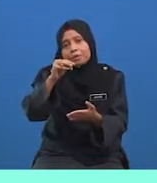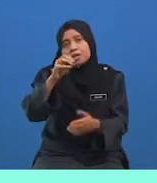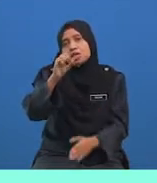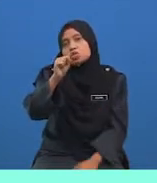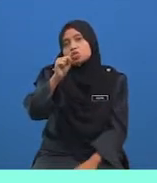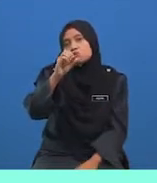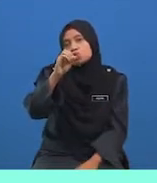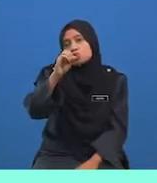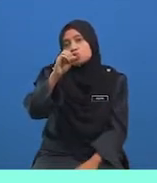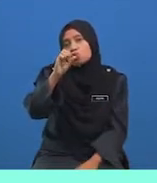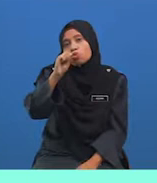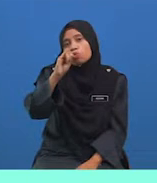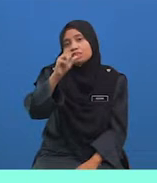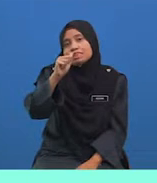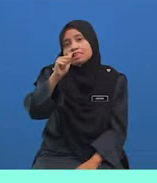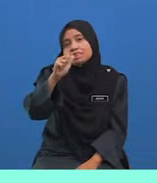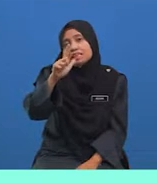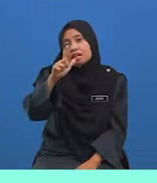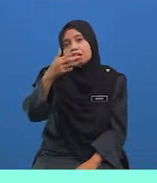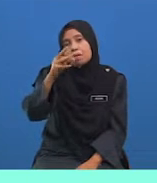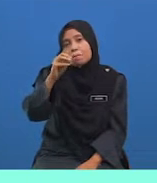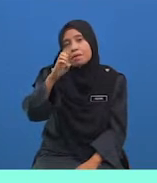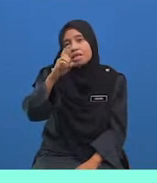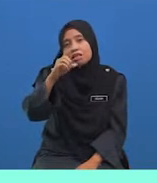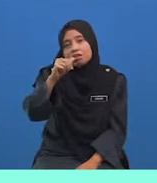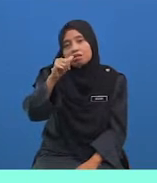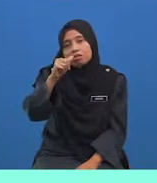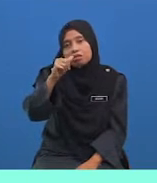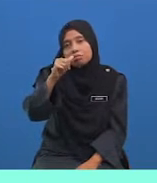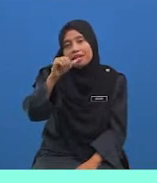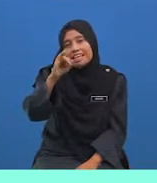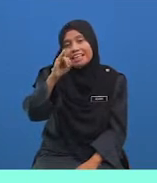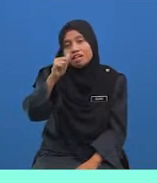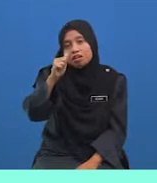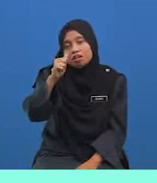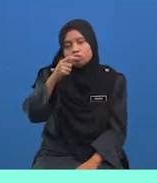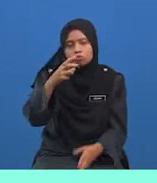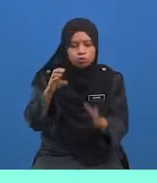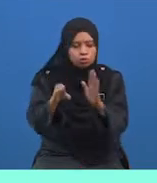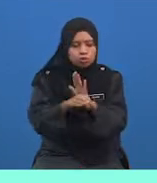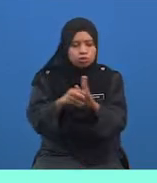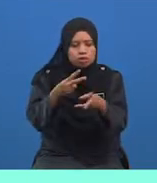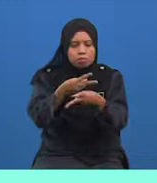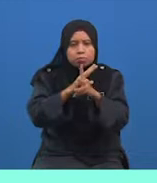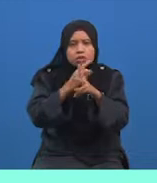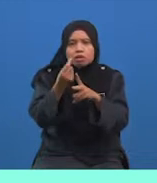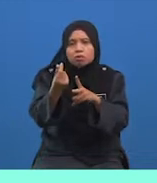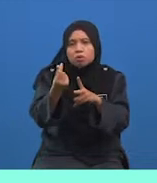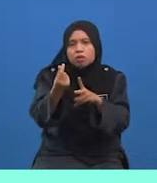sosial kita dengan menyamar untuk meminjam duit